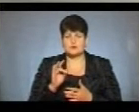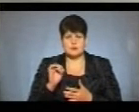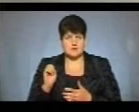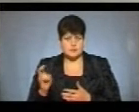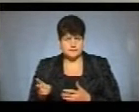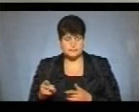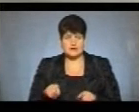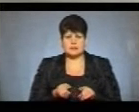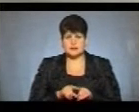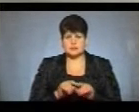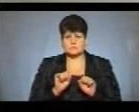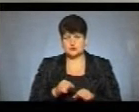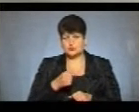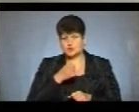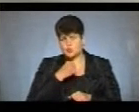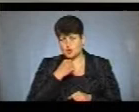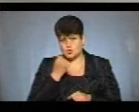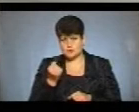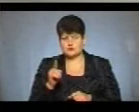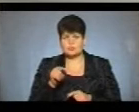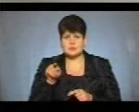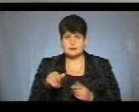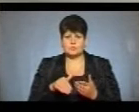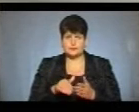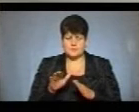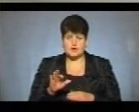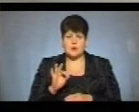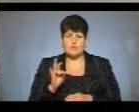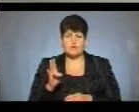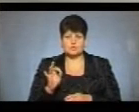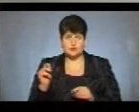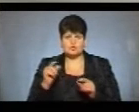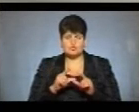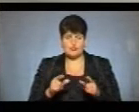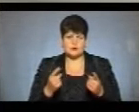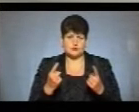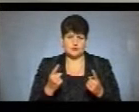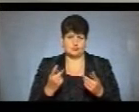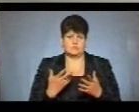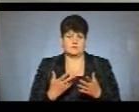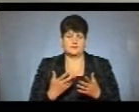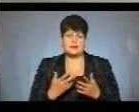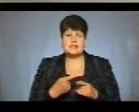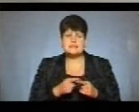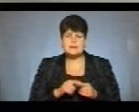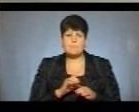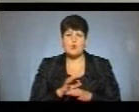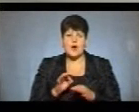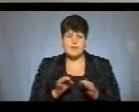ну, а також, можливо, і дорослим, щоб їм допомогти. І «Онкошкола крупним планом» – це проект,